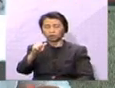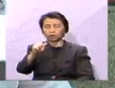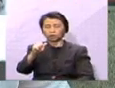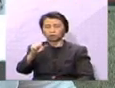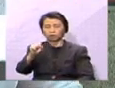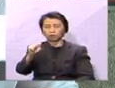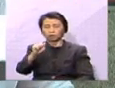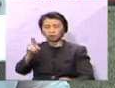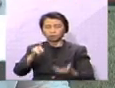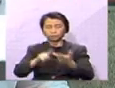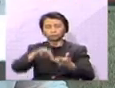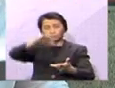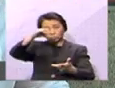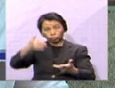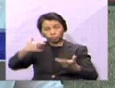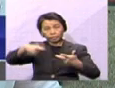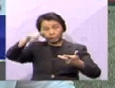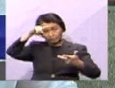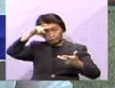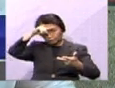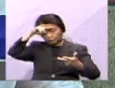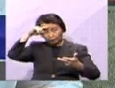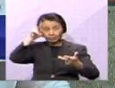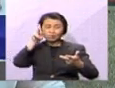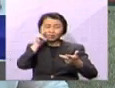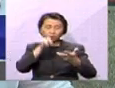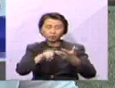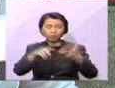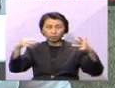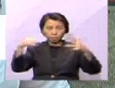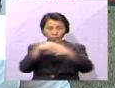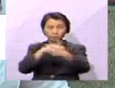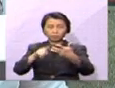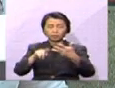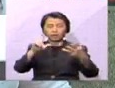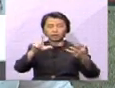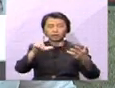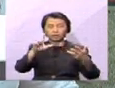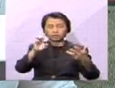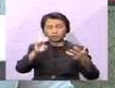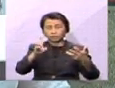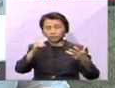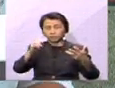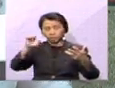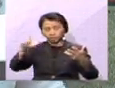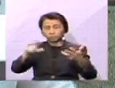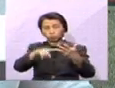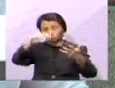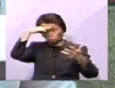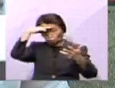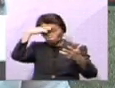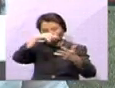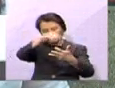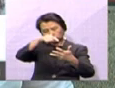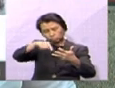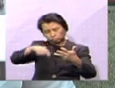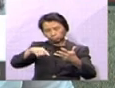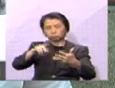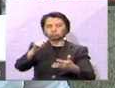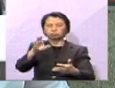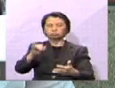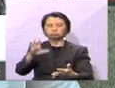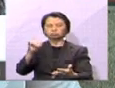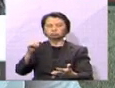Alam Bukit Kayu hitam di Kedah dan juga lebuh Raya penyuraian trafik Timur Johor yang merupakan salah satu